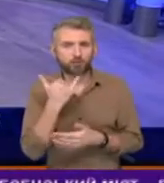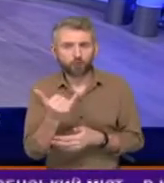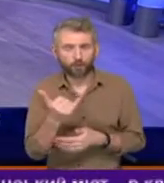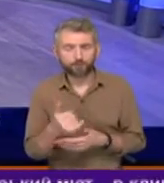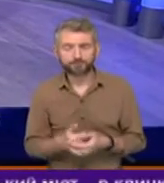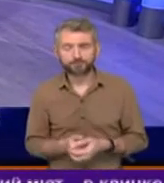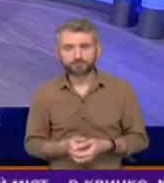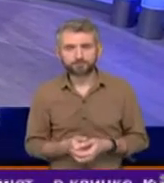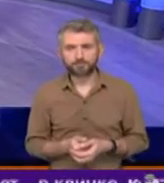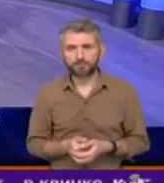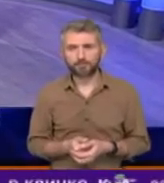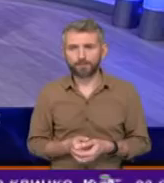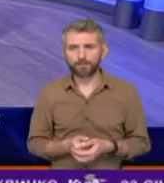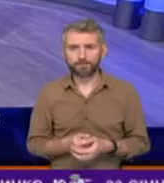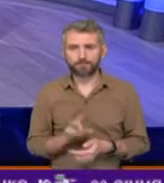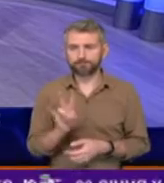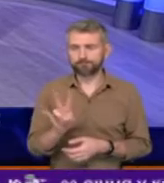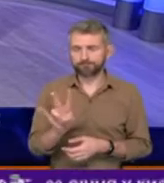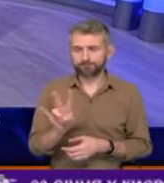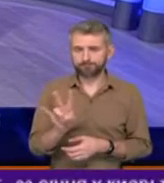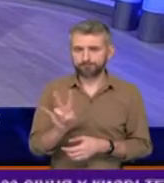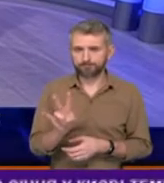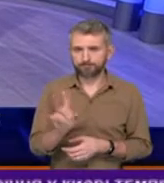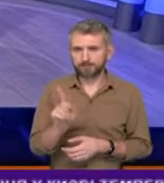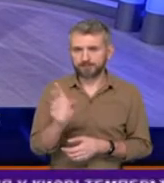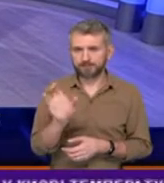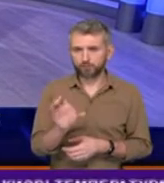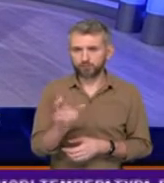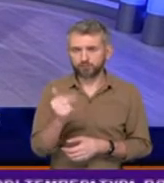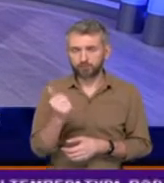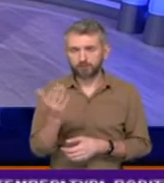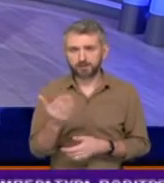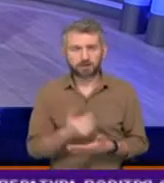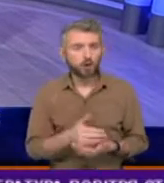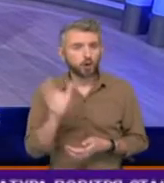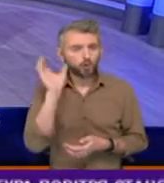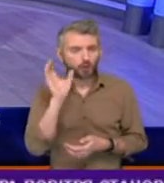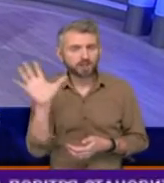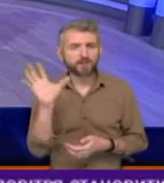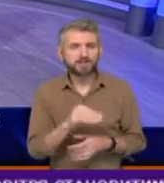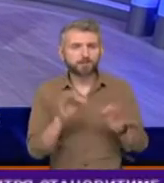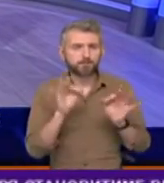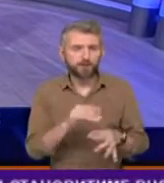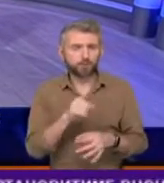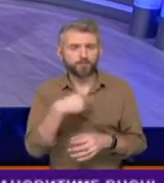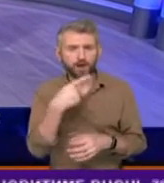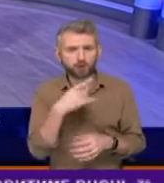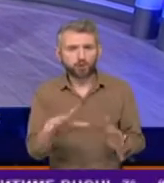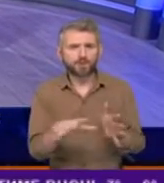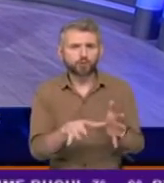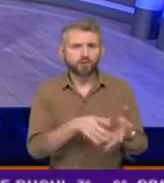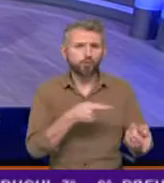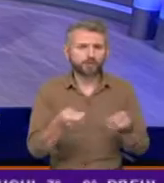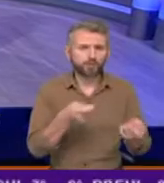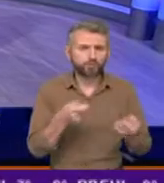Тарасе, якщо можна. Зараз. Секундочку, будь ласка. Так, ну, слухайте, все правильно ви кажете. І про електронне урядування, і